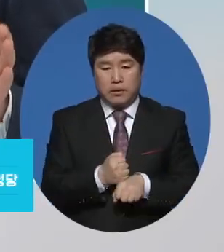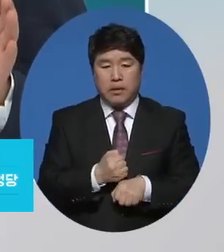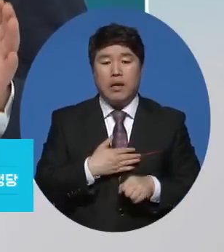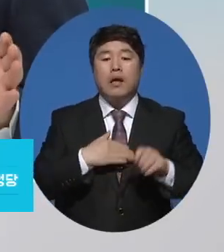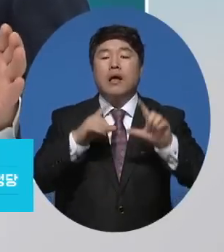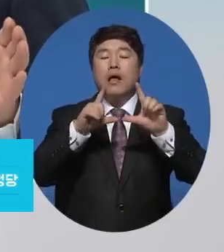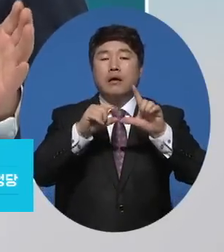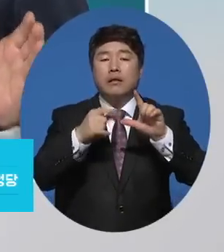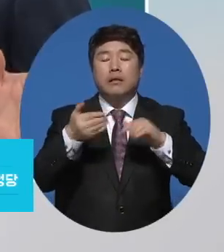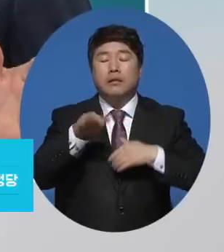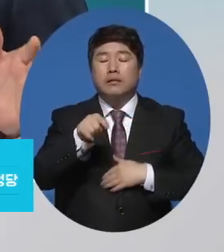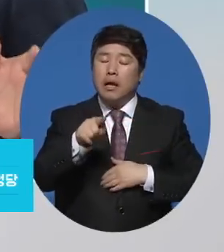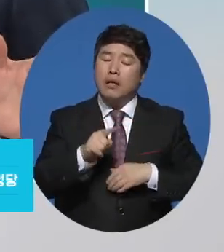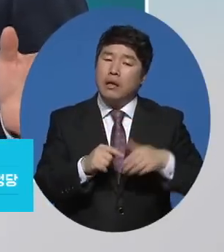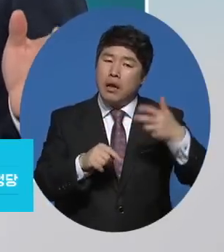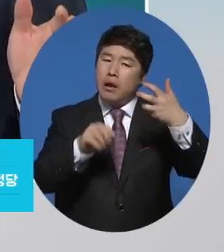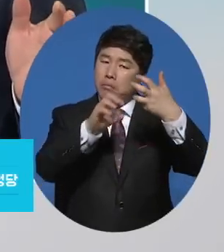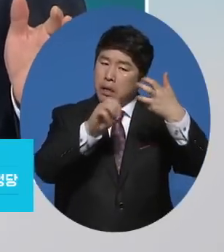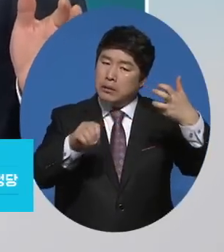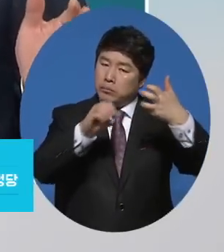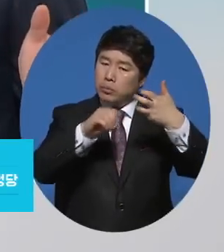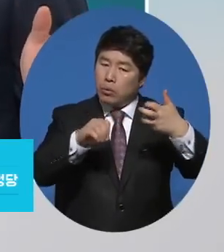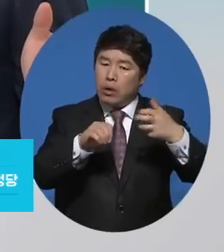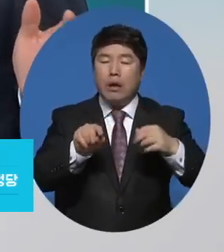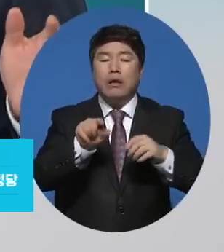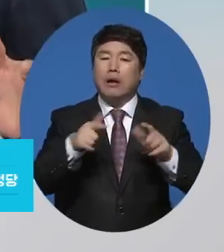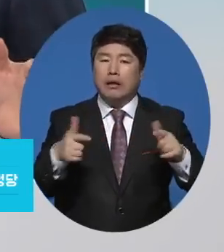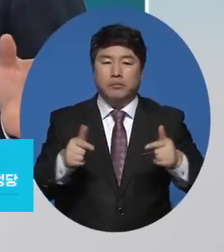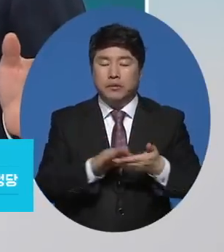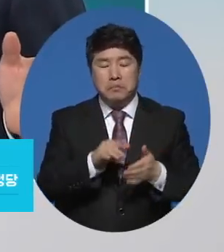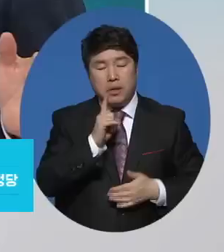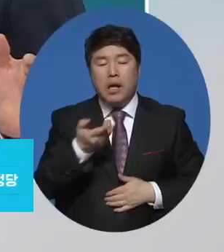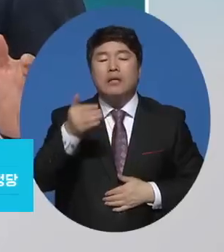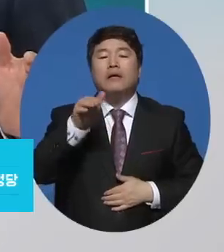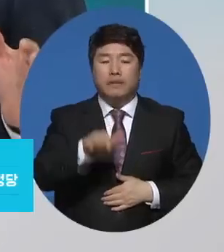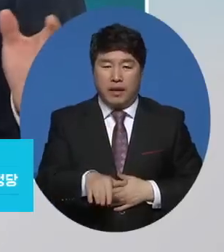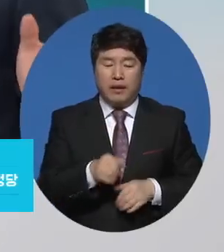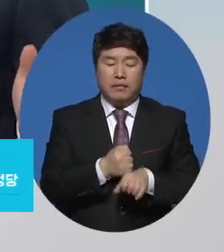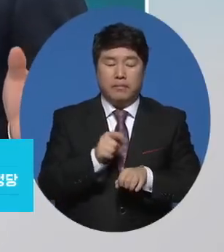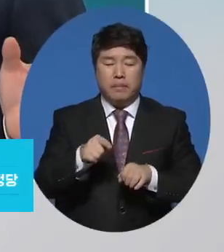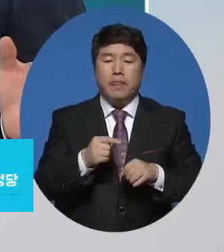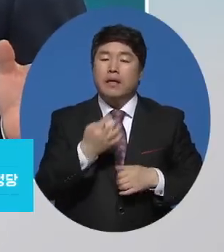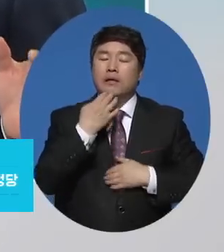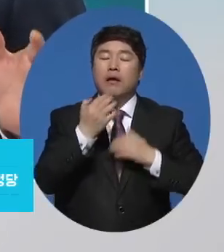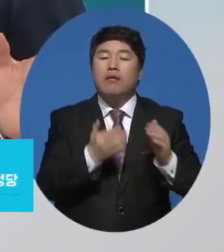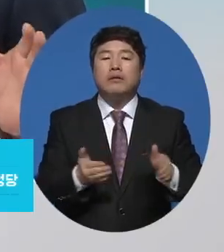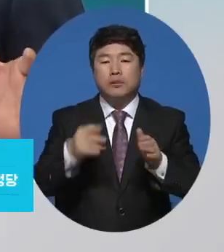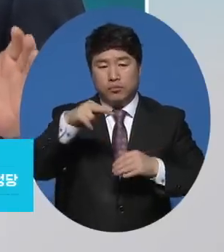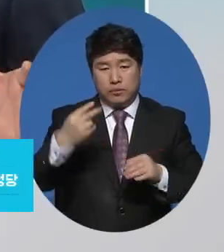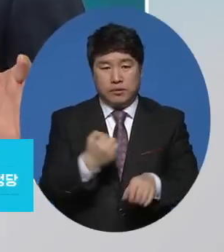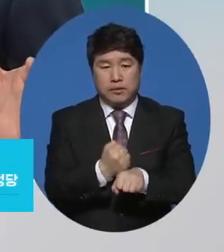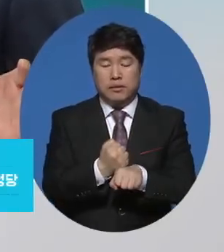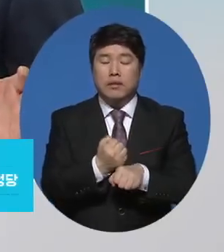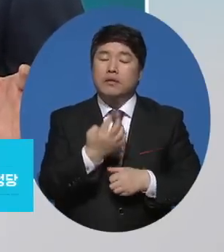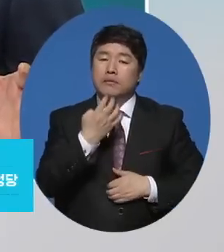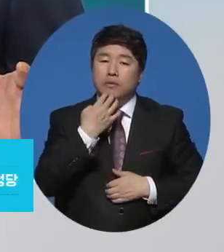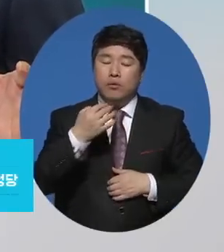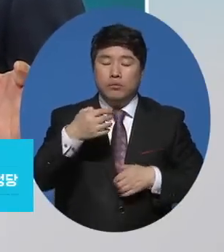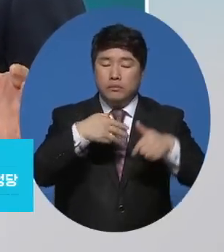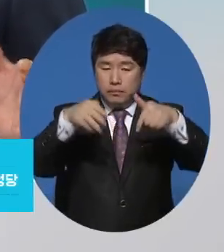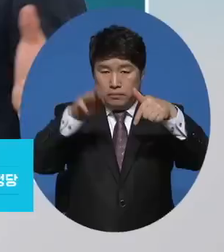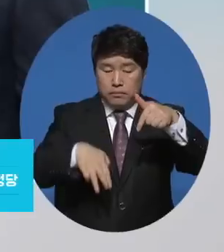니 그런데 그게 한 80% 쯤 돼 그런데 그게 이제이 경기도나 서울인천 경기